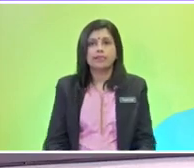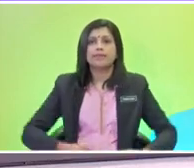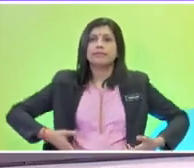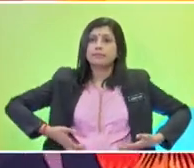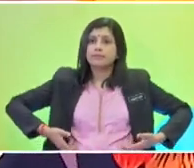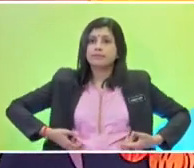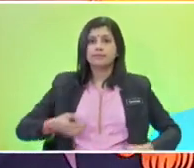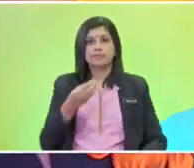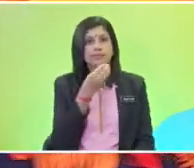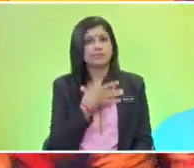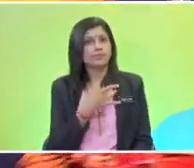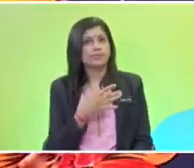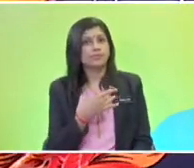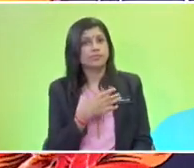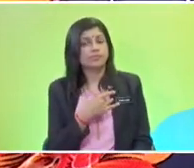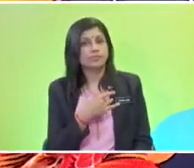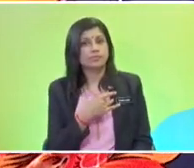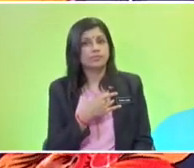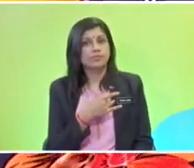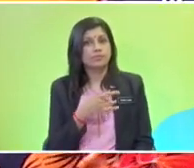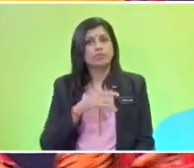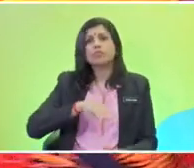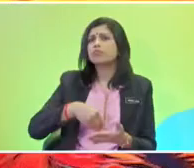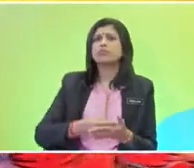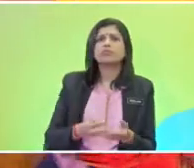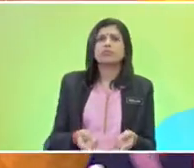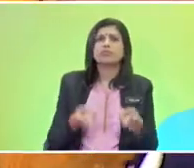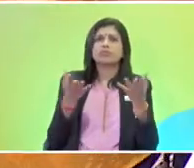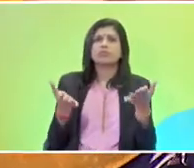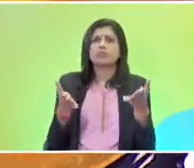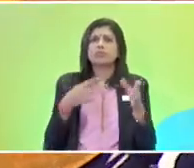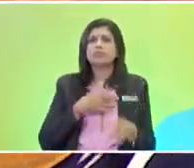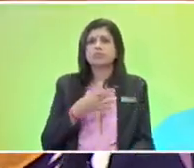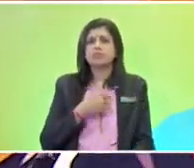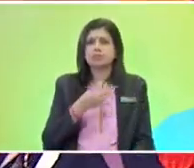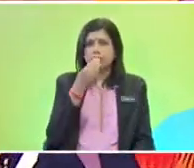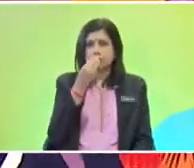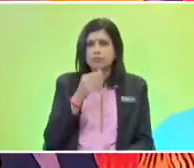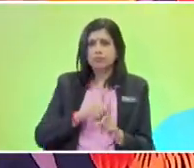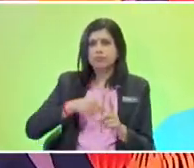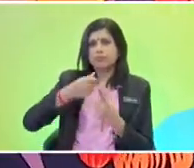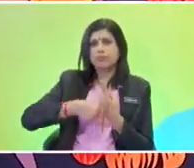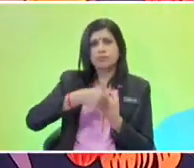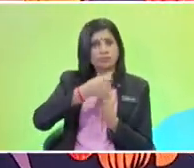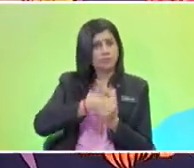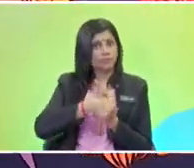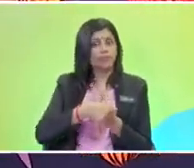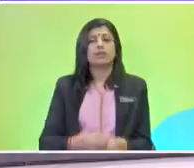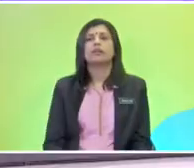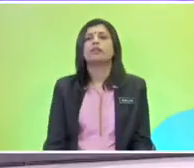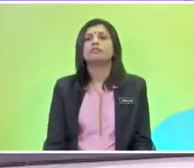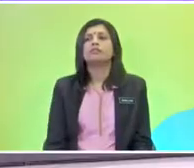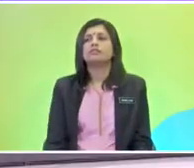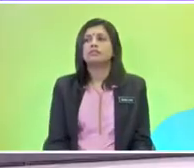suka makan cikgu. Din suka makan tak? Saya pun suka juga makan. Cikgu tak berapa suka makan pisang. Tapi kalau